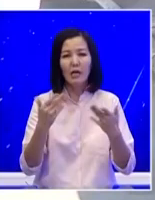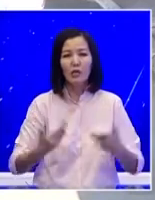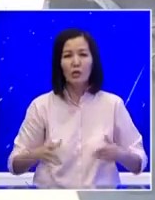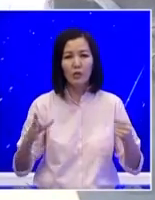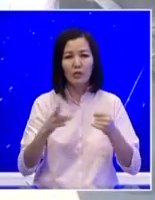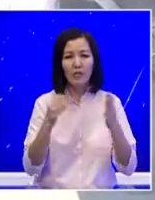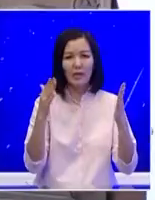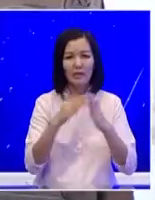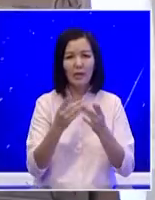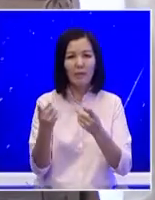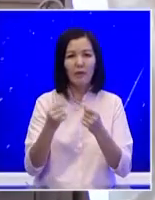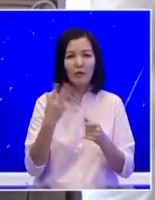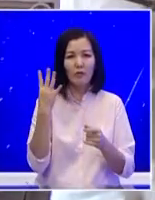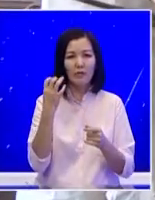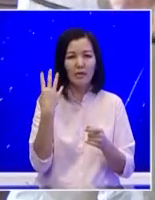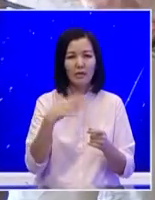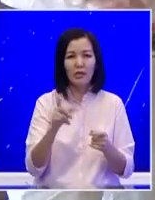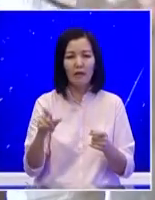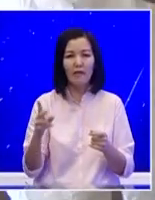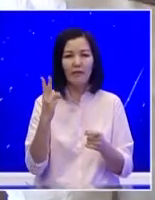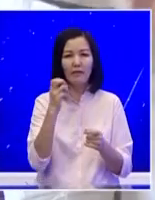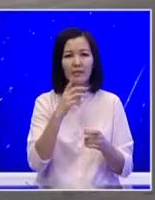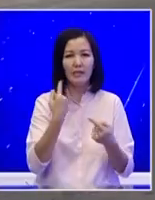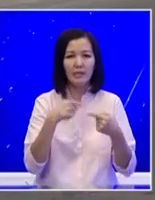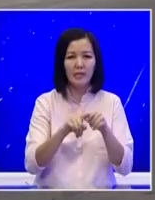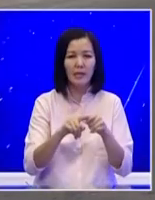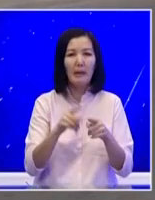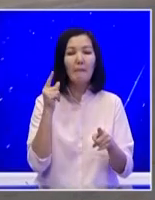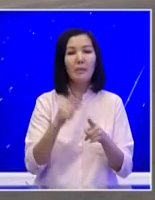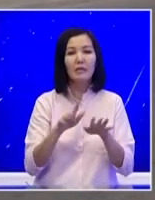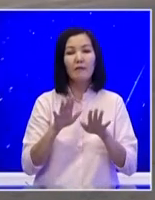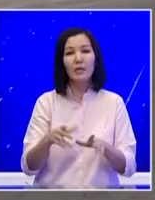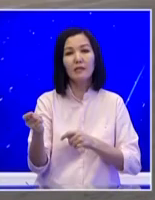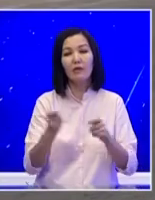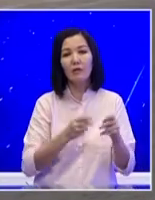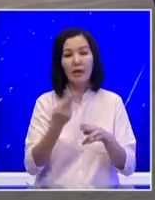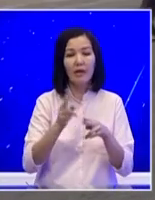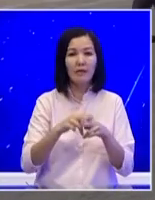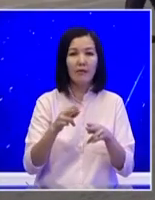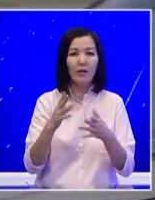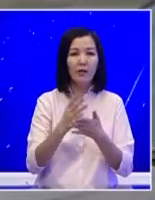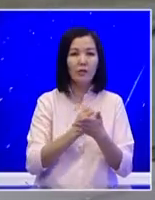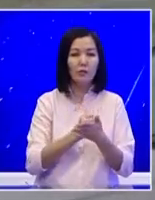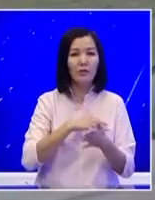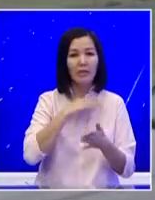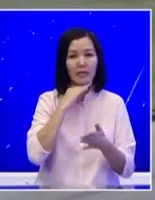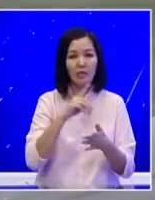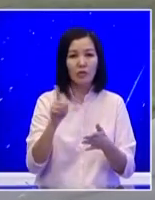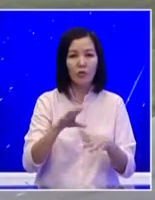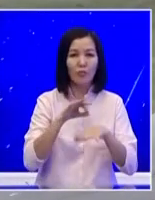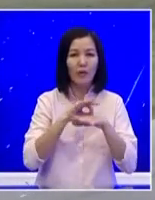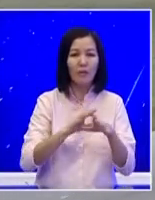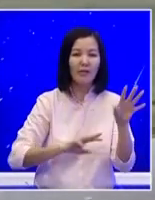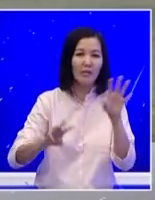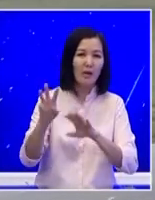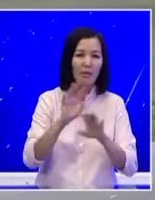сектор. Привлечено около 40 человек и около 20 единиц техники. По словам местного руководства, этого ресурса достаточно, чтобы